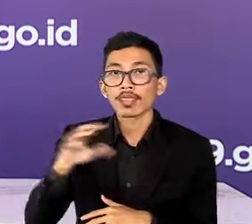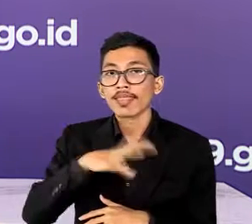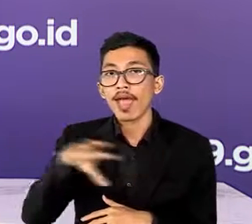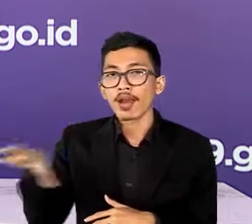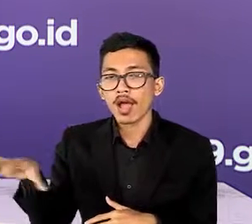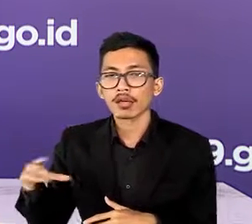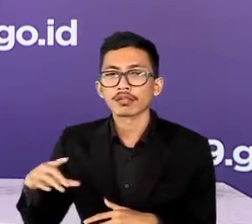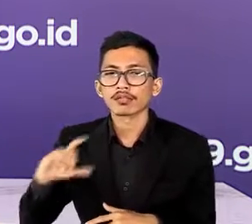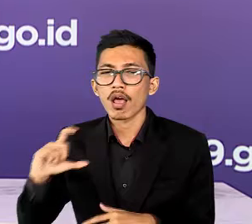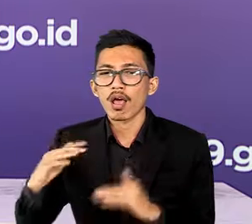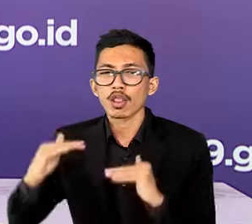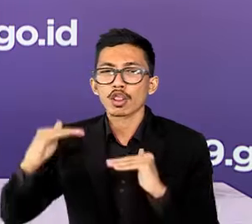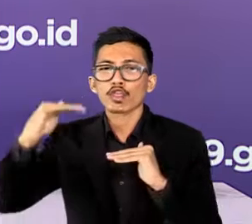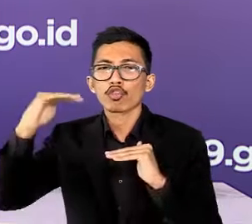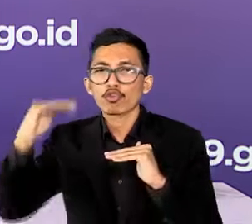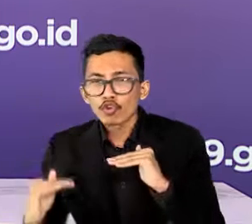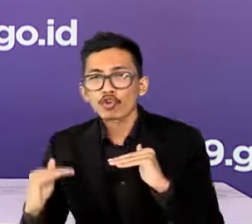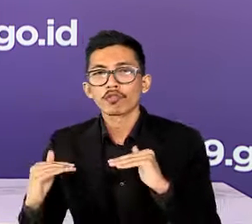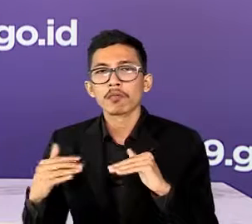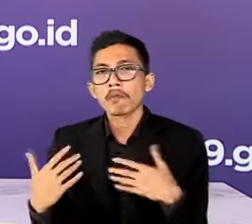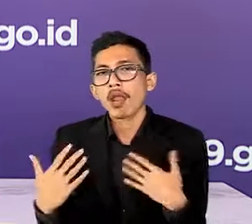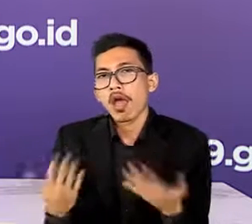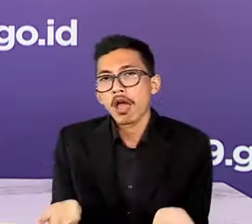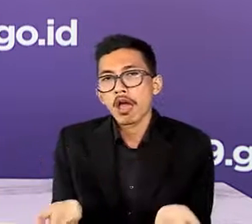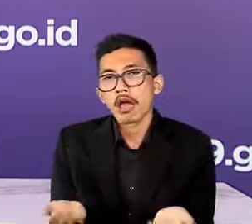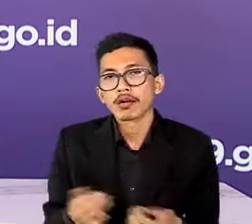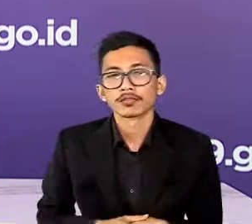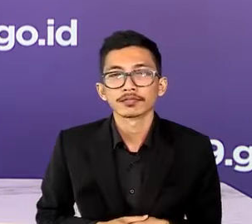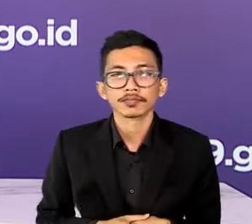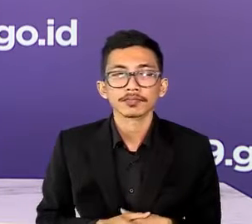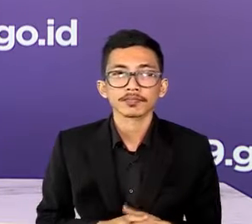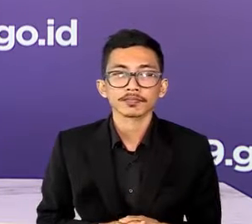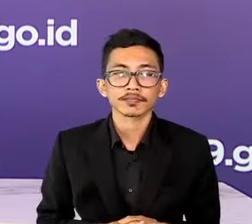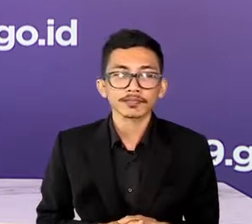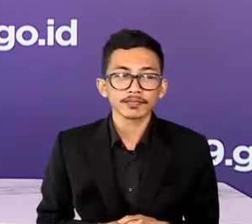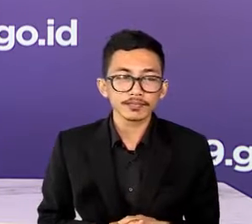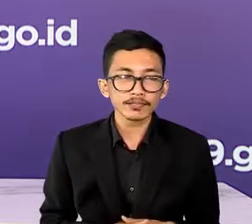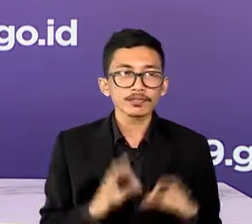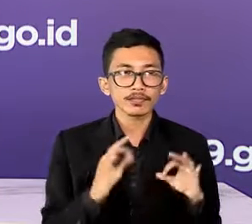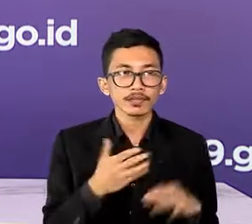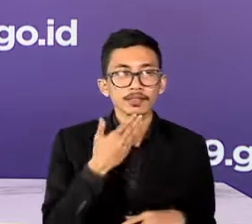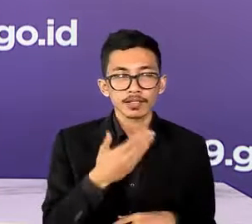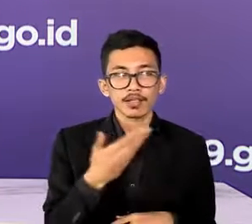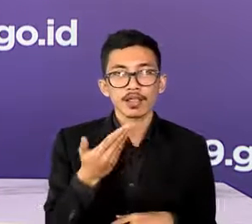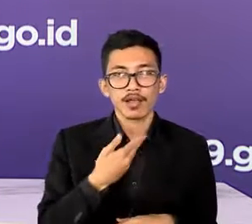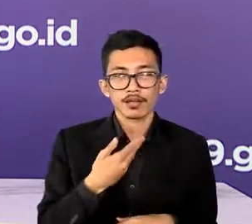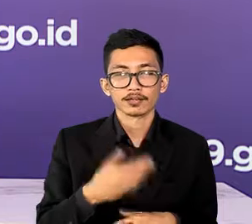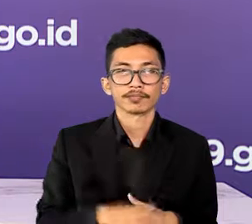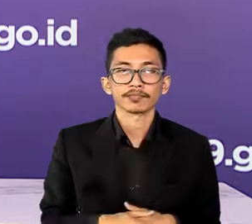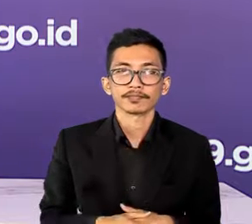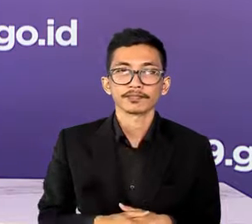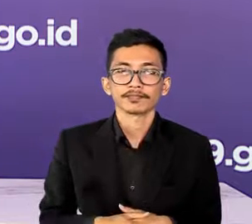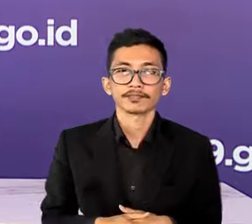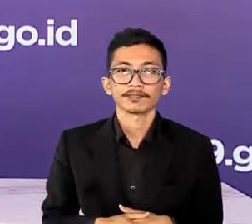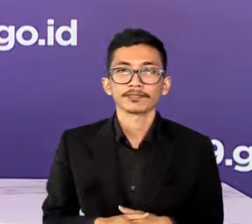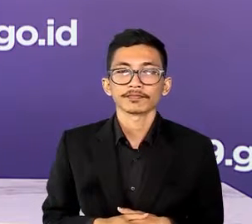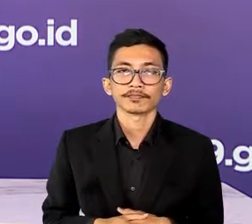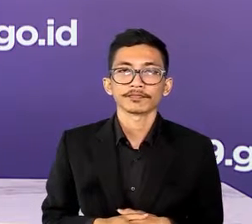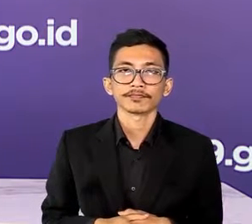menurunkan kasus di luar jawa-bali Baik terima kasih beritasatu.com Kompas dan Voice of